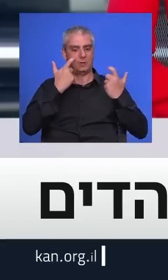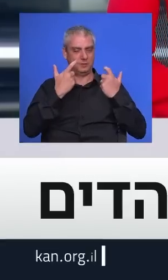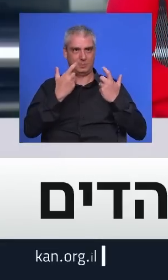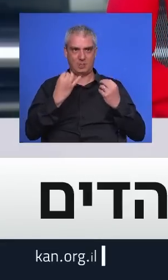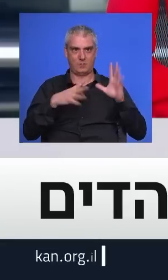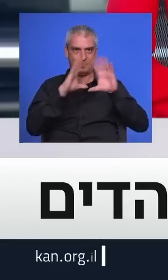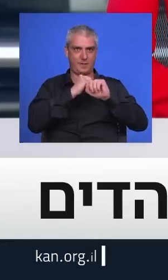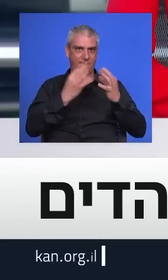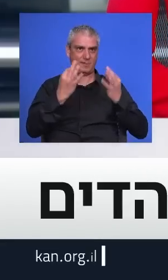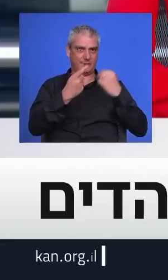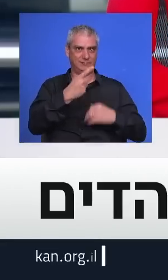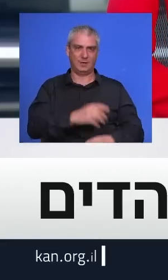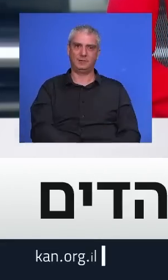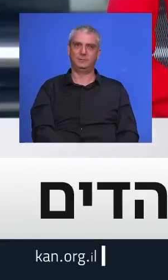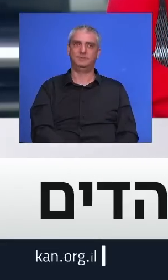הערב.